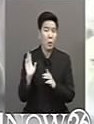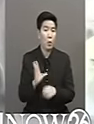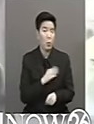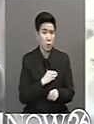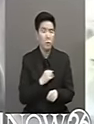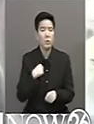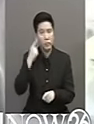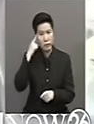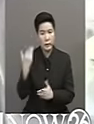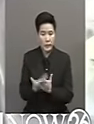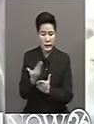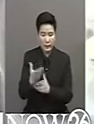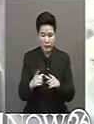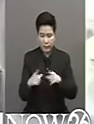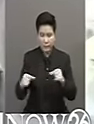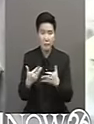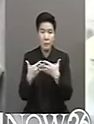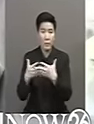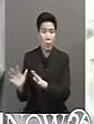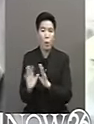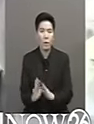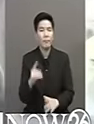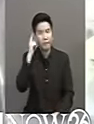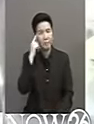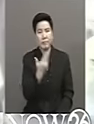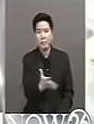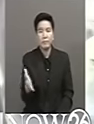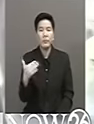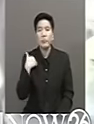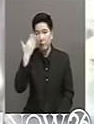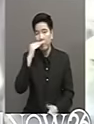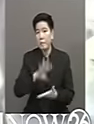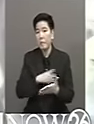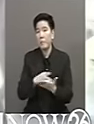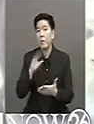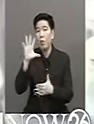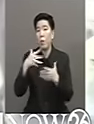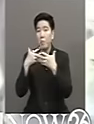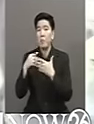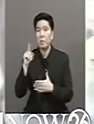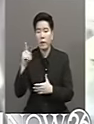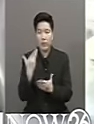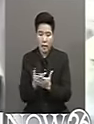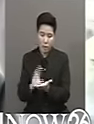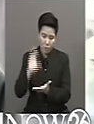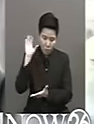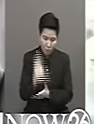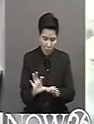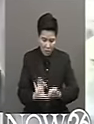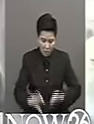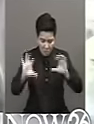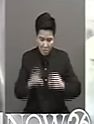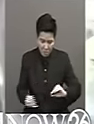เขาจะไม่ค่อยซื้อพันธบัตรรัฐบาลของอเมริกาซะมากกว่านะครับเพราะว่า 1นโยบายเขาคือเขาจะเ่อลงทุนภาครัฐมาก